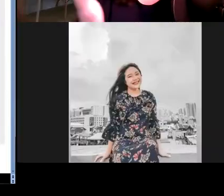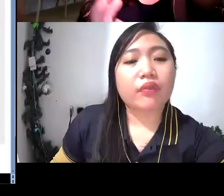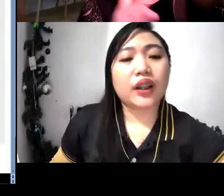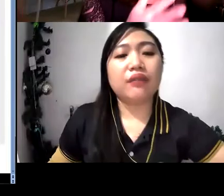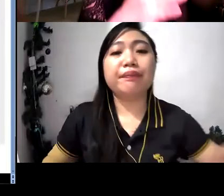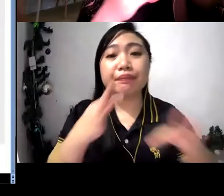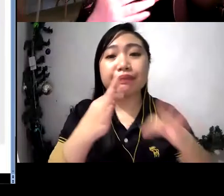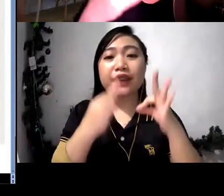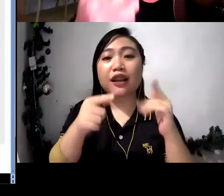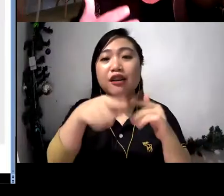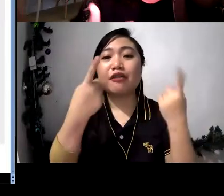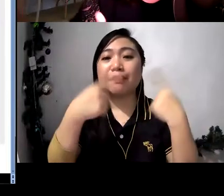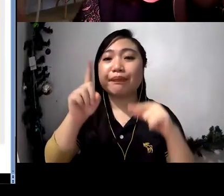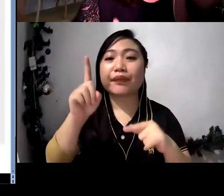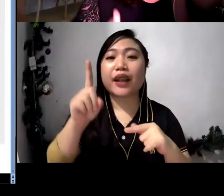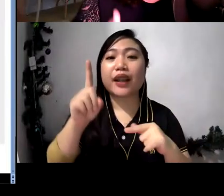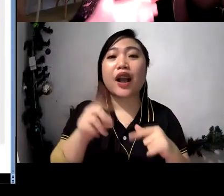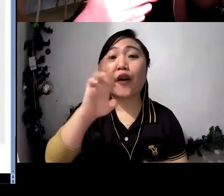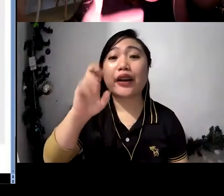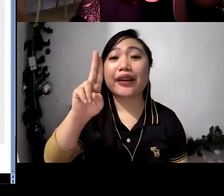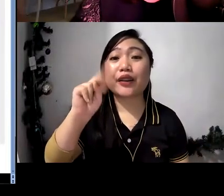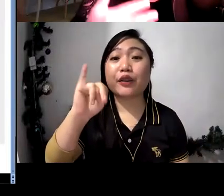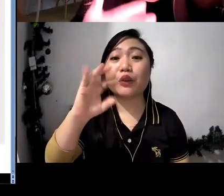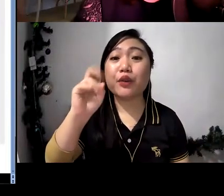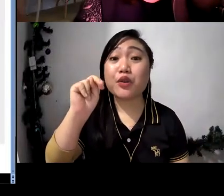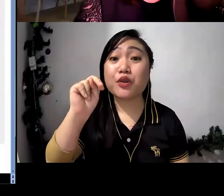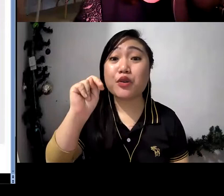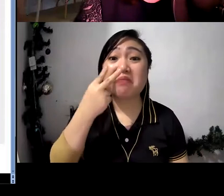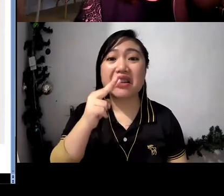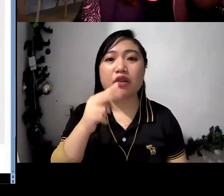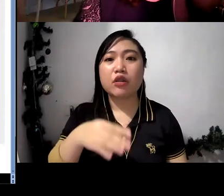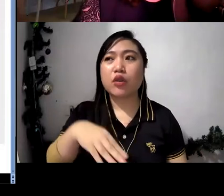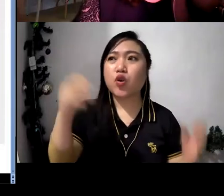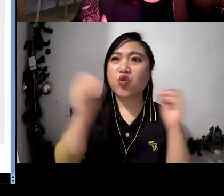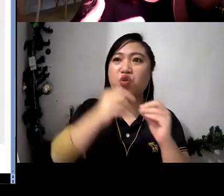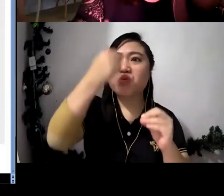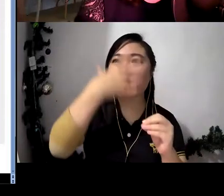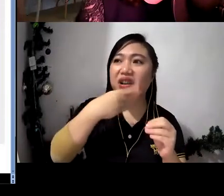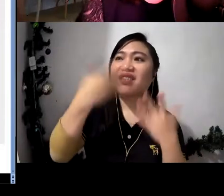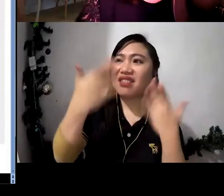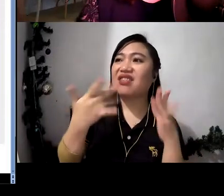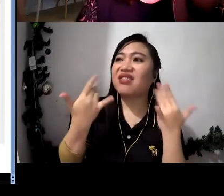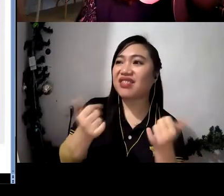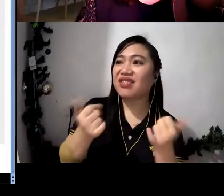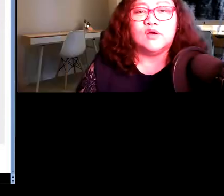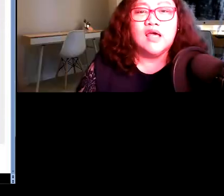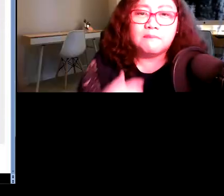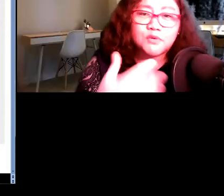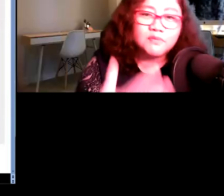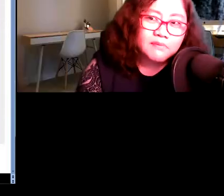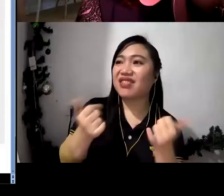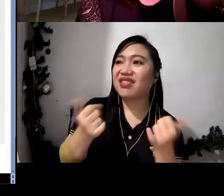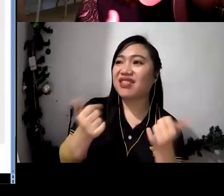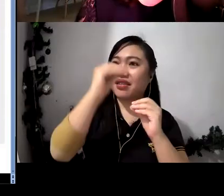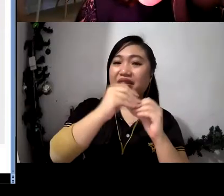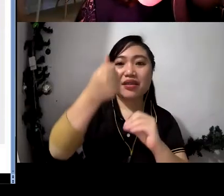pinakamaganda. So that would say na nag-change yung ating sexual orientation, and it's also supported by several studies, no. Ang